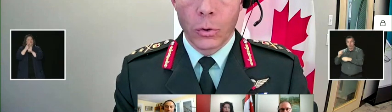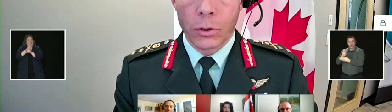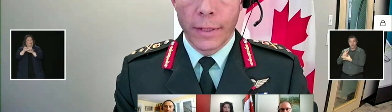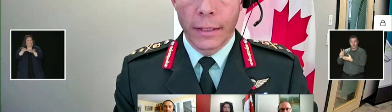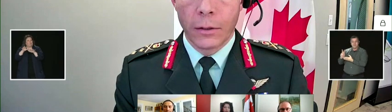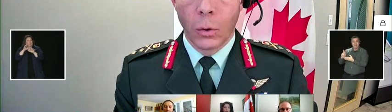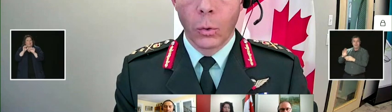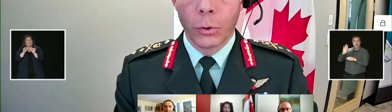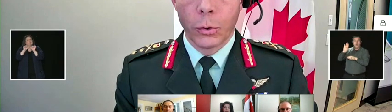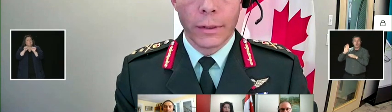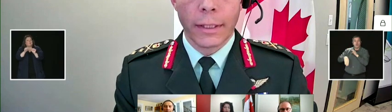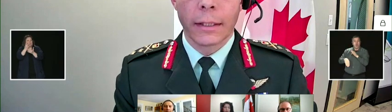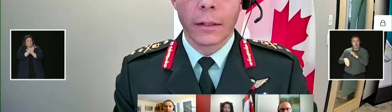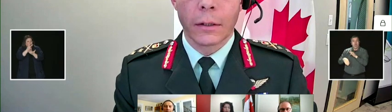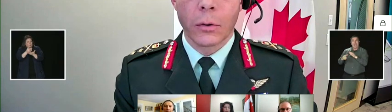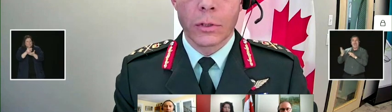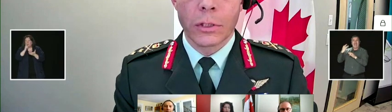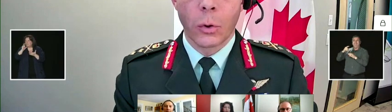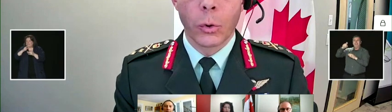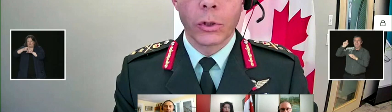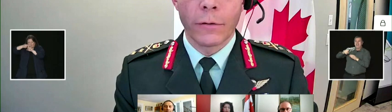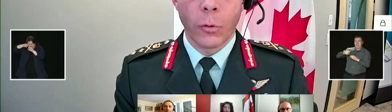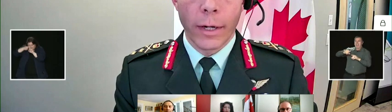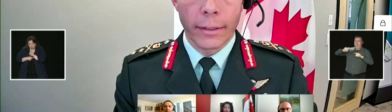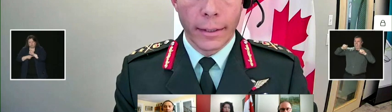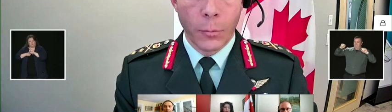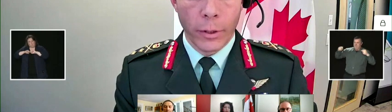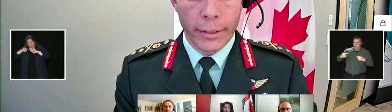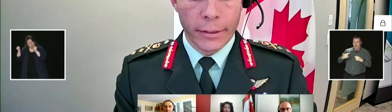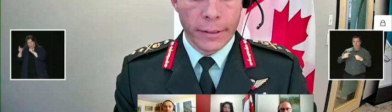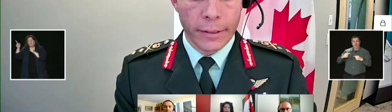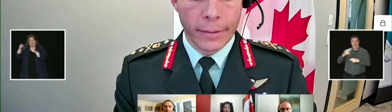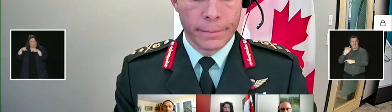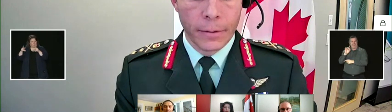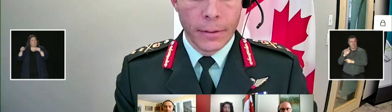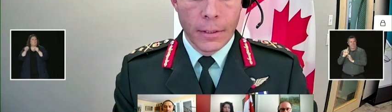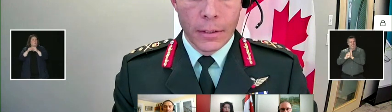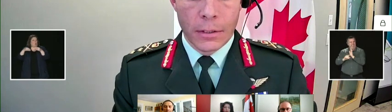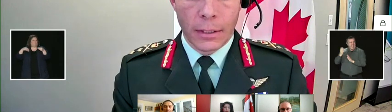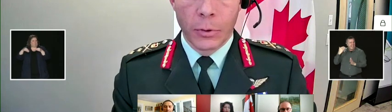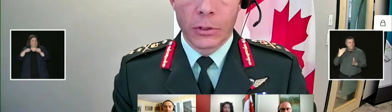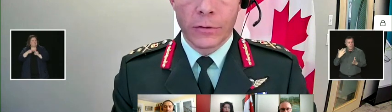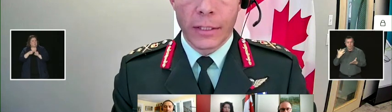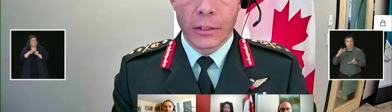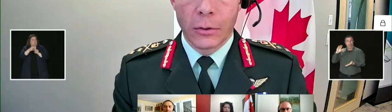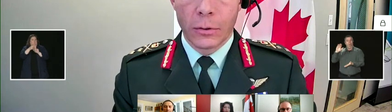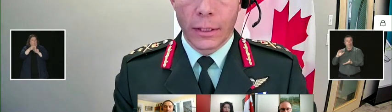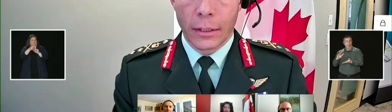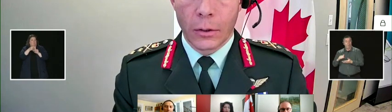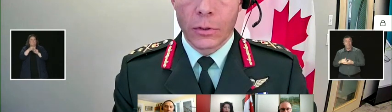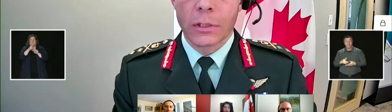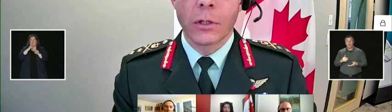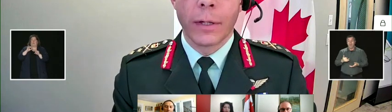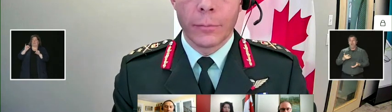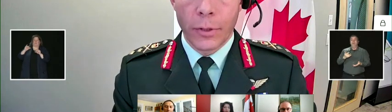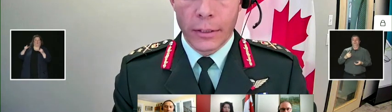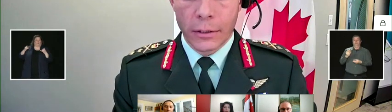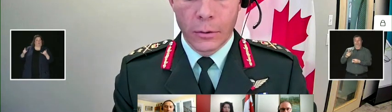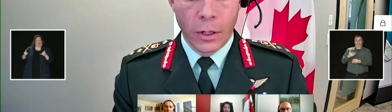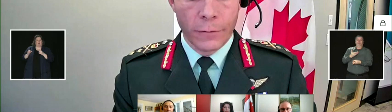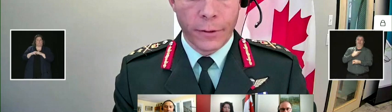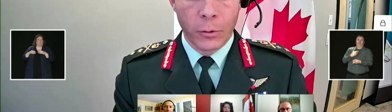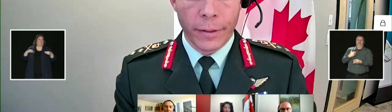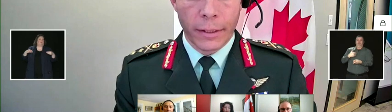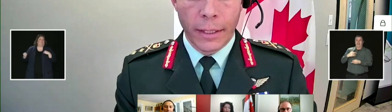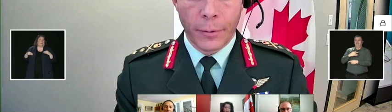près de 2 semaines au lieu des conditions ultra froides à moins 80. Cette modification des conditions de